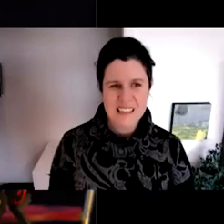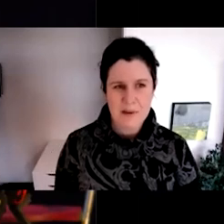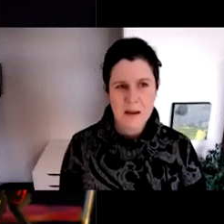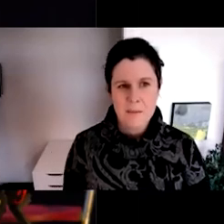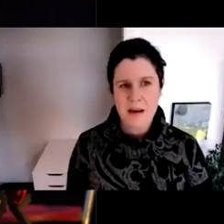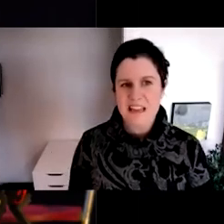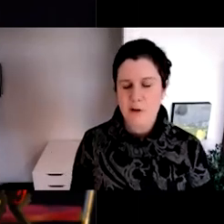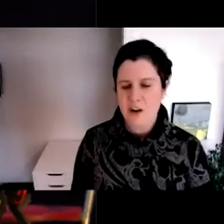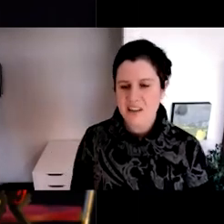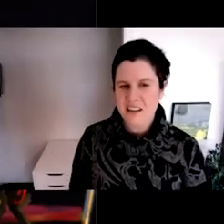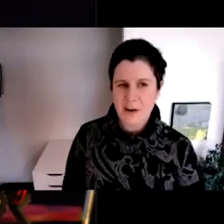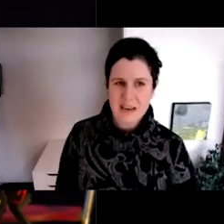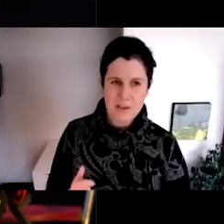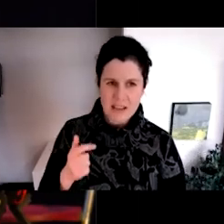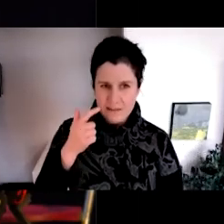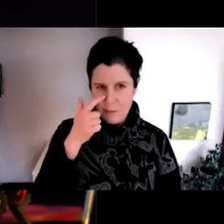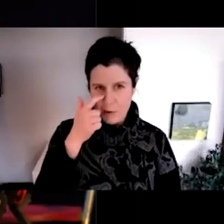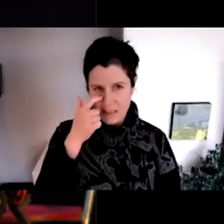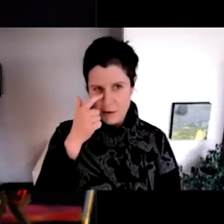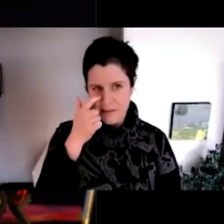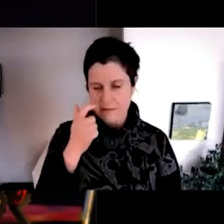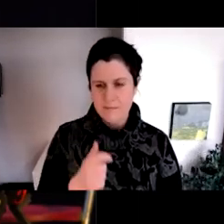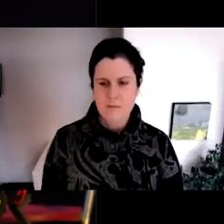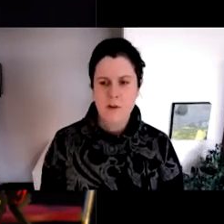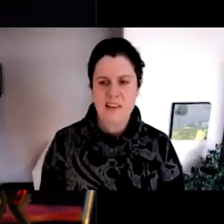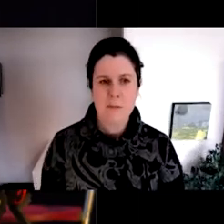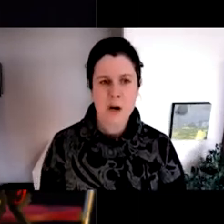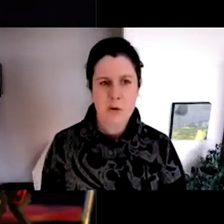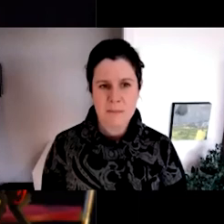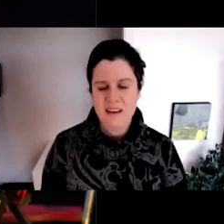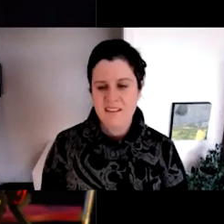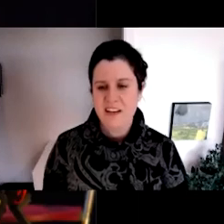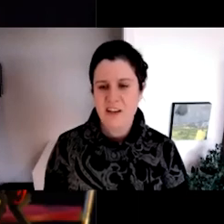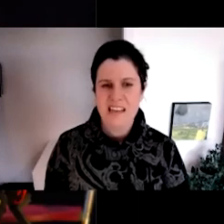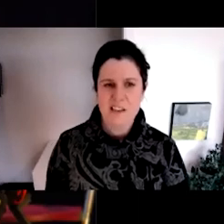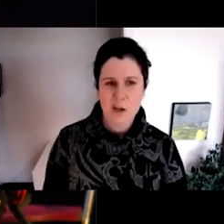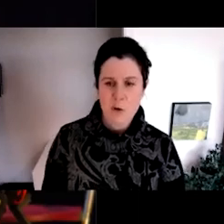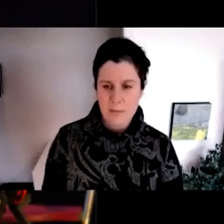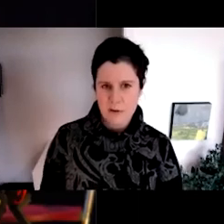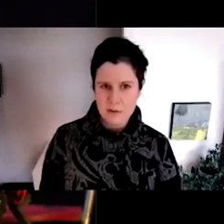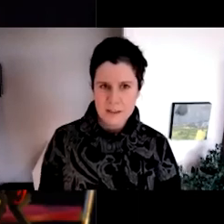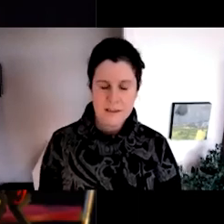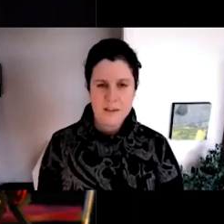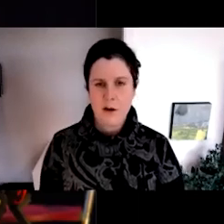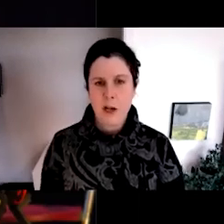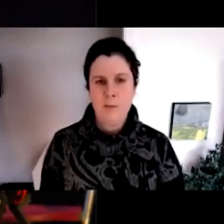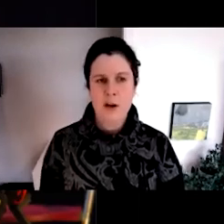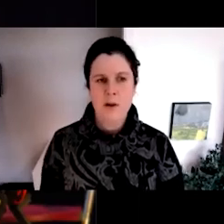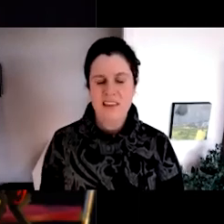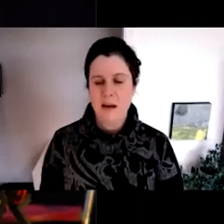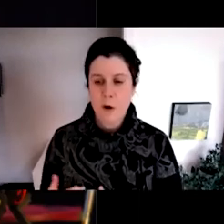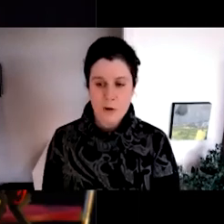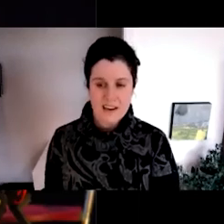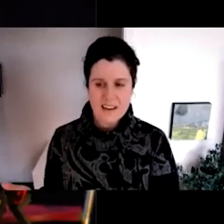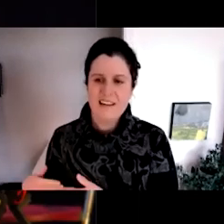handicapée permet d'avoir un rythme de travail plus inclusif le terme crip vient de l'insulte cripple donc un peu